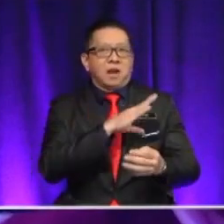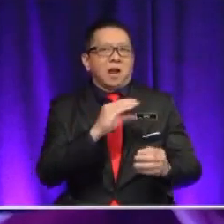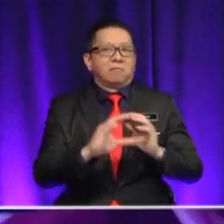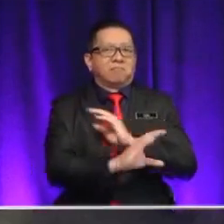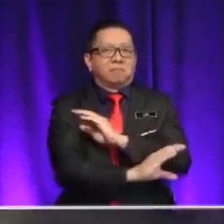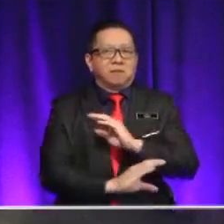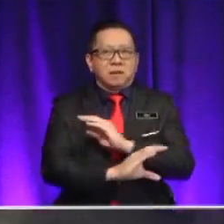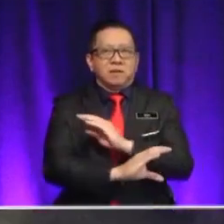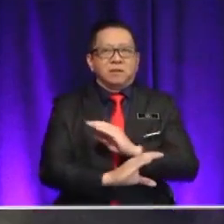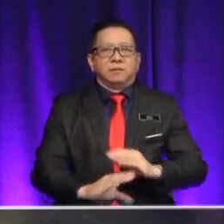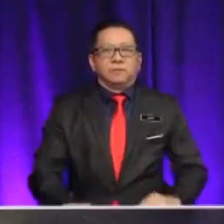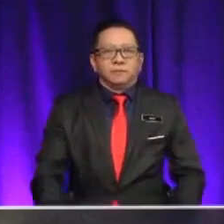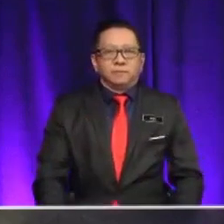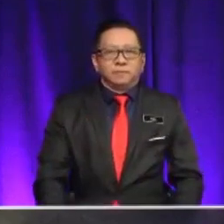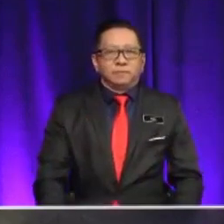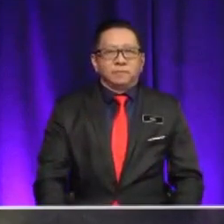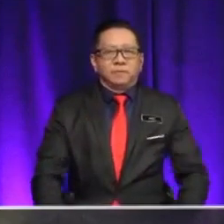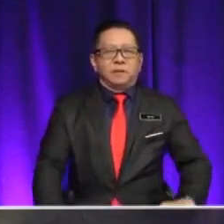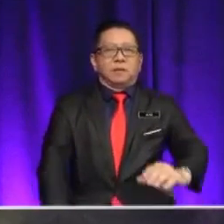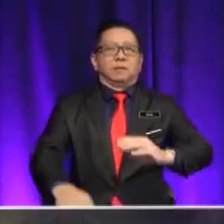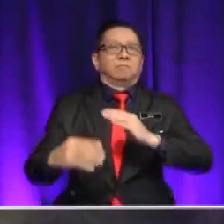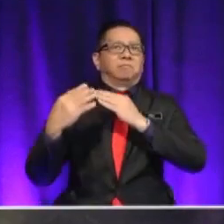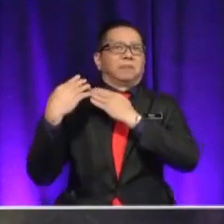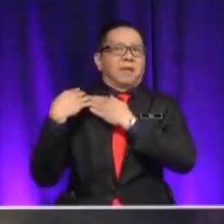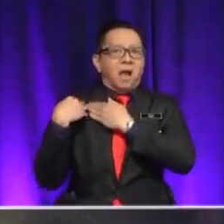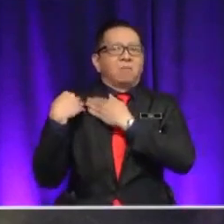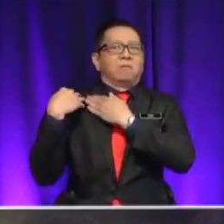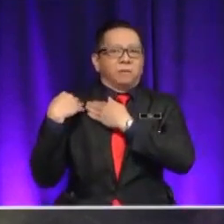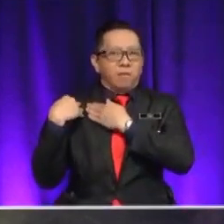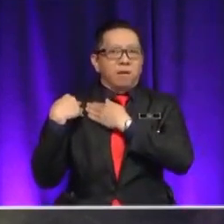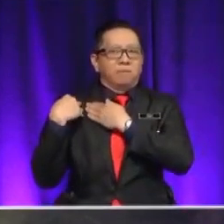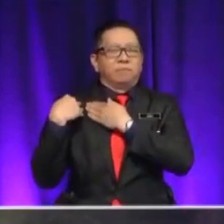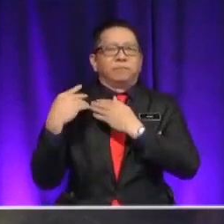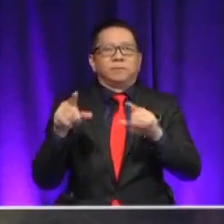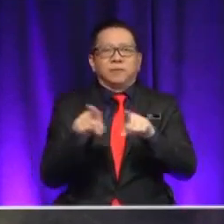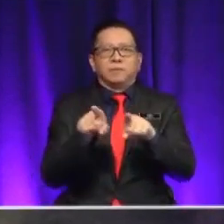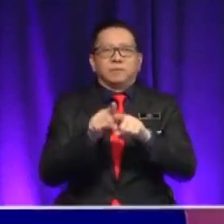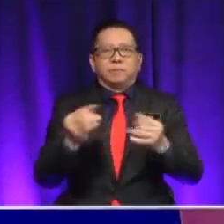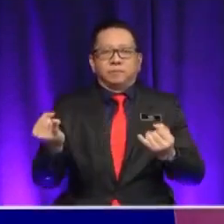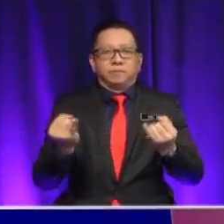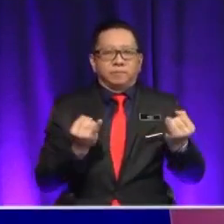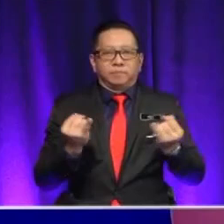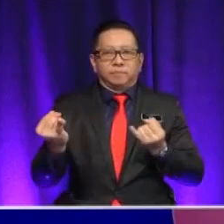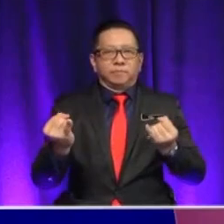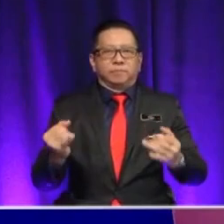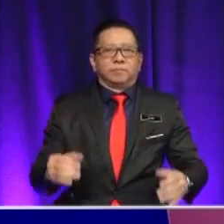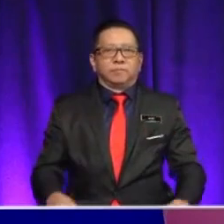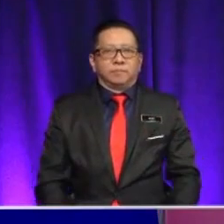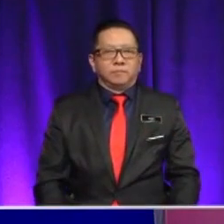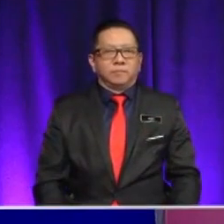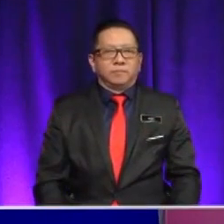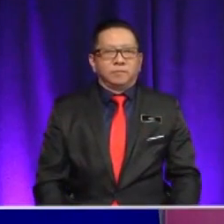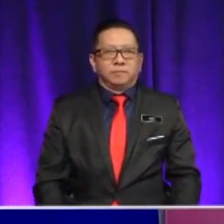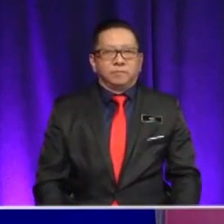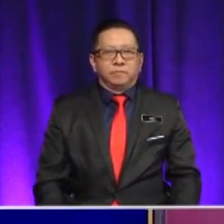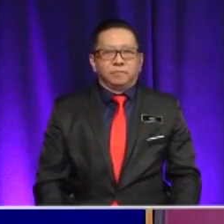Mira. Okey, jadi integriti ni maksudnya dia dapat melakukan sesuatu tugas dengan penuh bertanggungjawab. Tak kiralah di